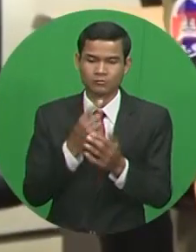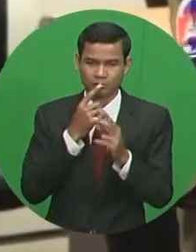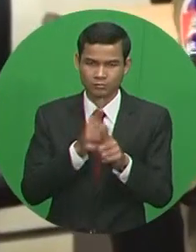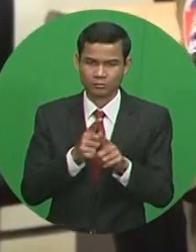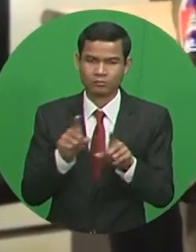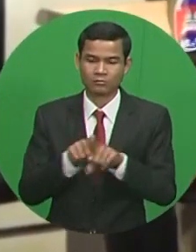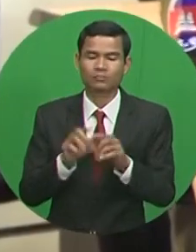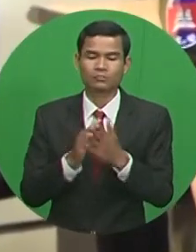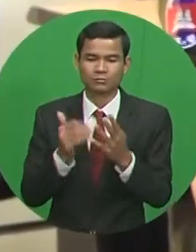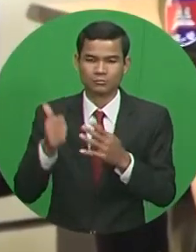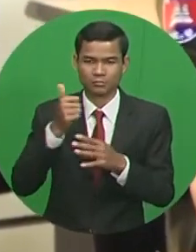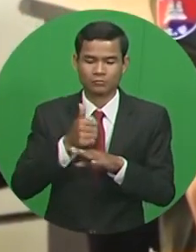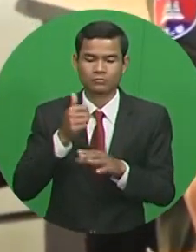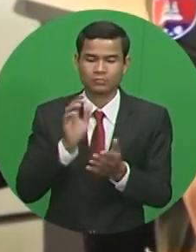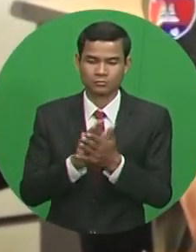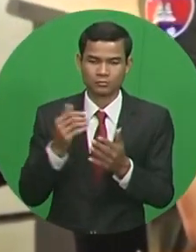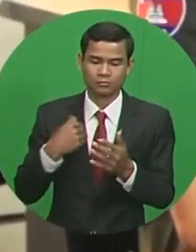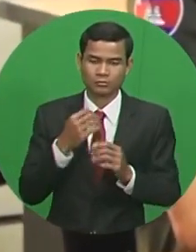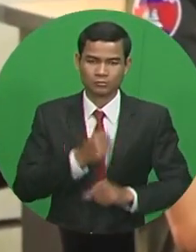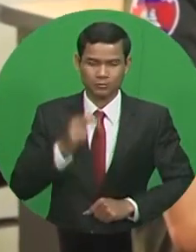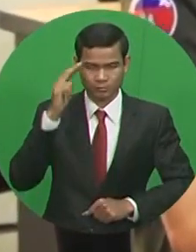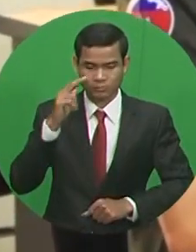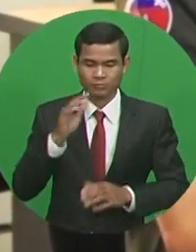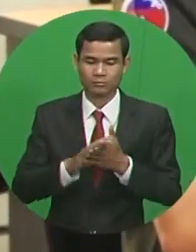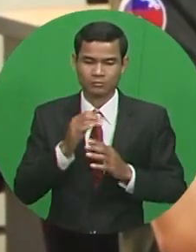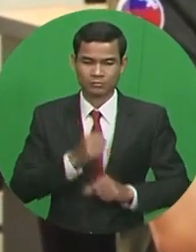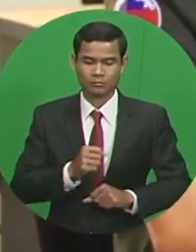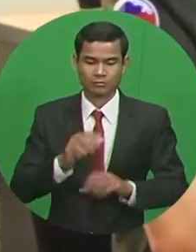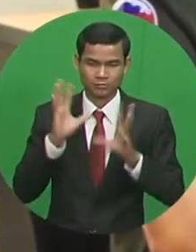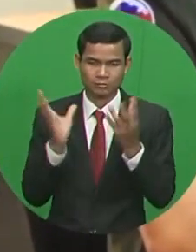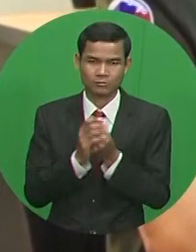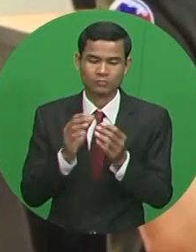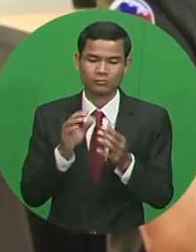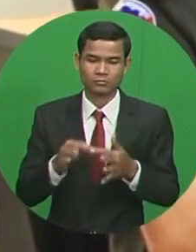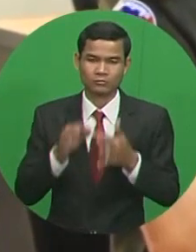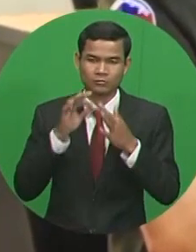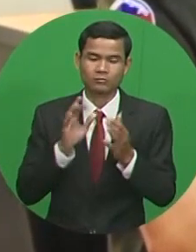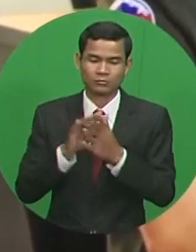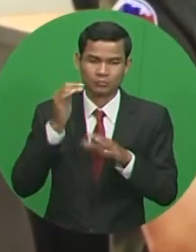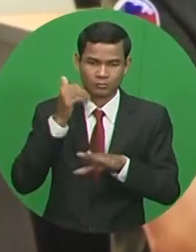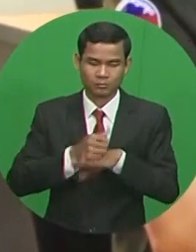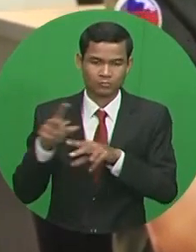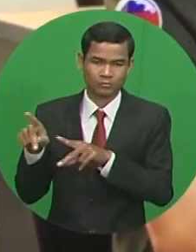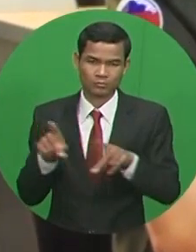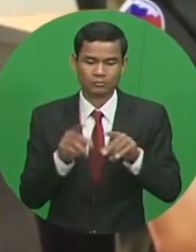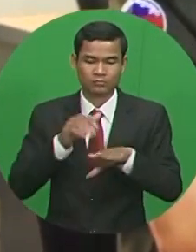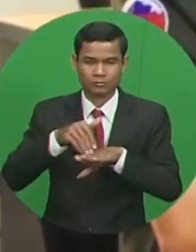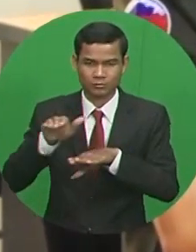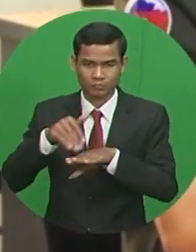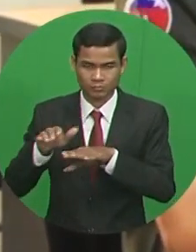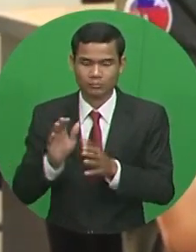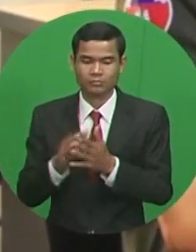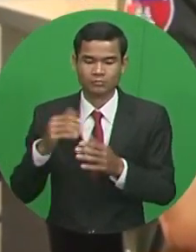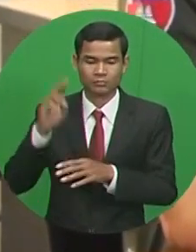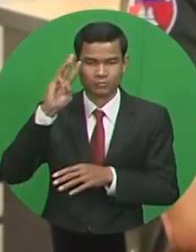បនៅគុណតម្លៃចំពោះវីរៈយុទ្ធជននៃកងយោធពលខេមរភូមិន្ទពិសេសអគ្គបញ្ជាការដ្ឋានបញ្ជូនសារដែលបាន